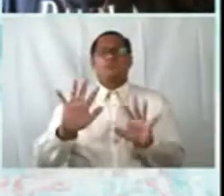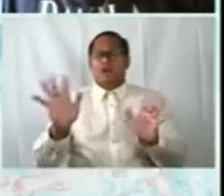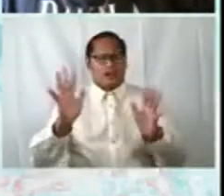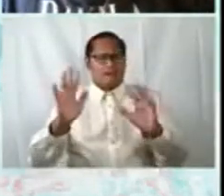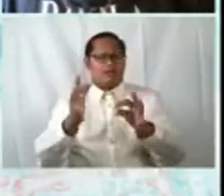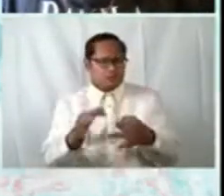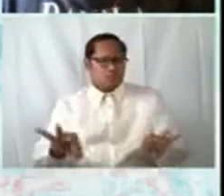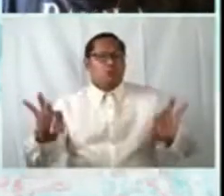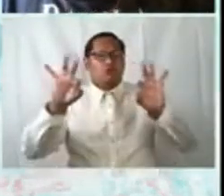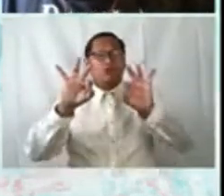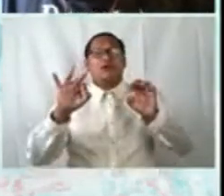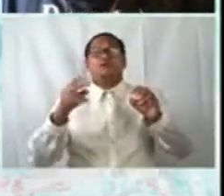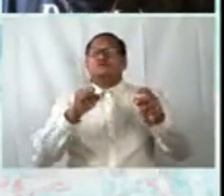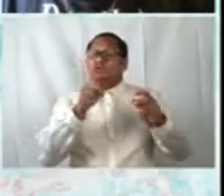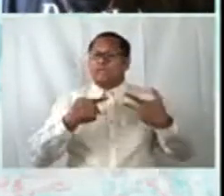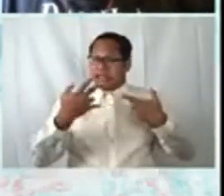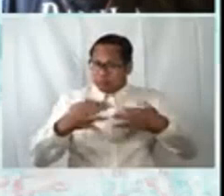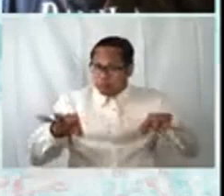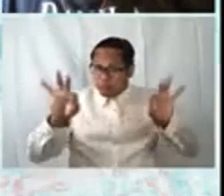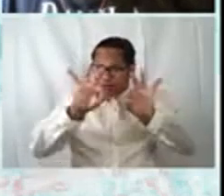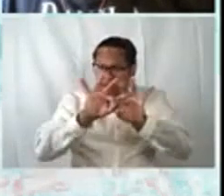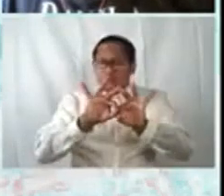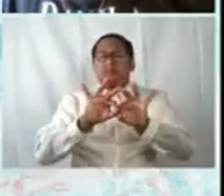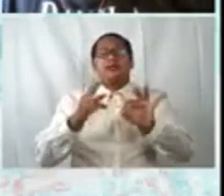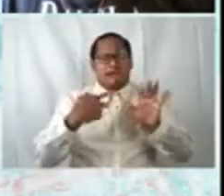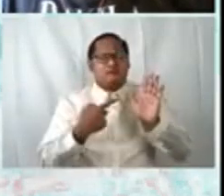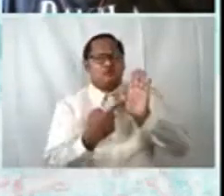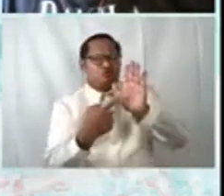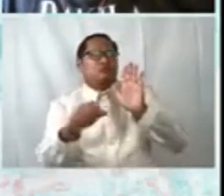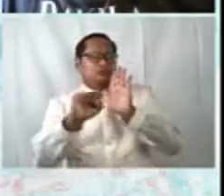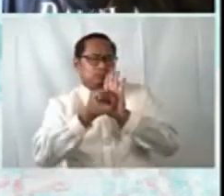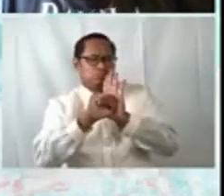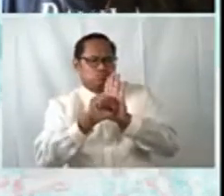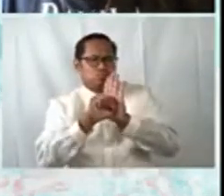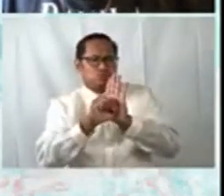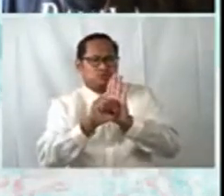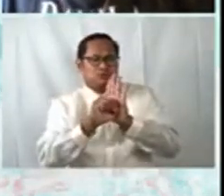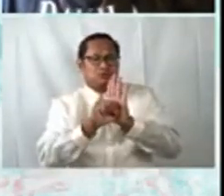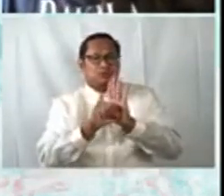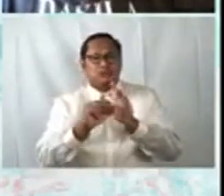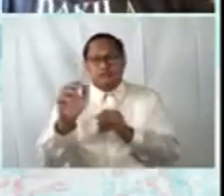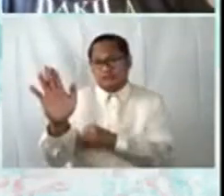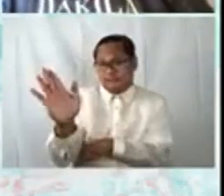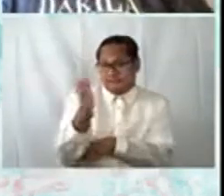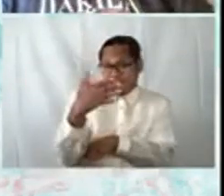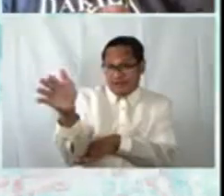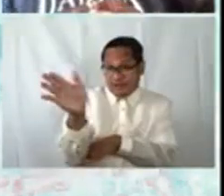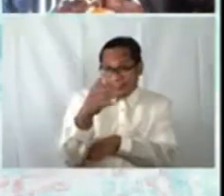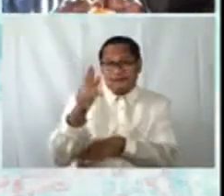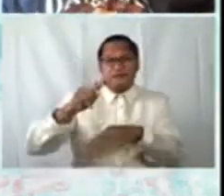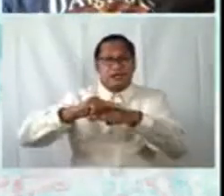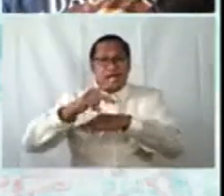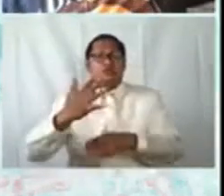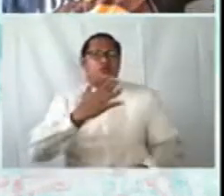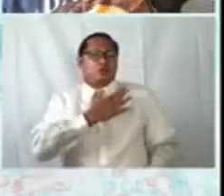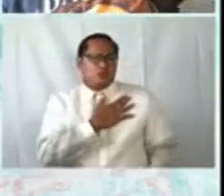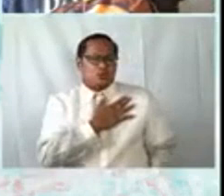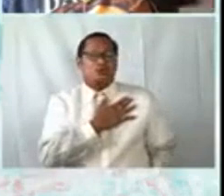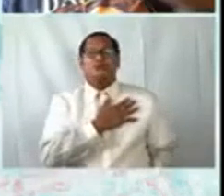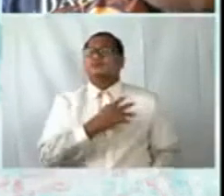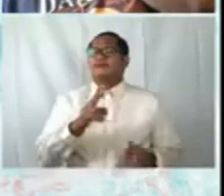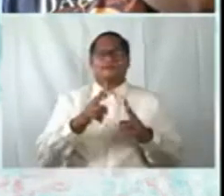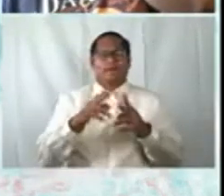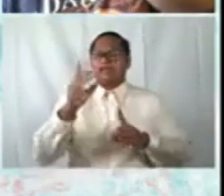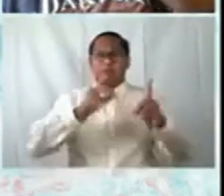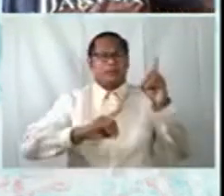Kasi, inilabas natin yung mga symbols eh. No, yung flag, yung national anthem, mas dramatic yung nagwawagayway ng